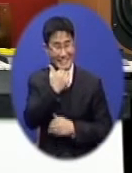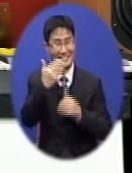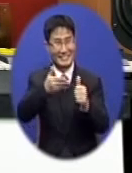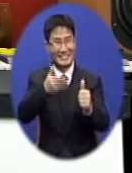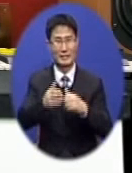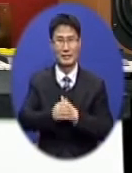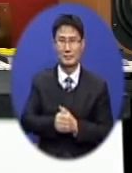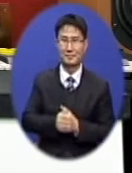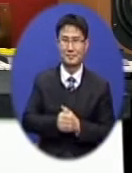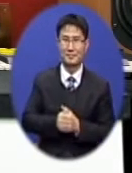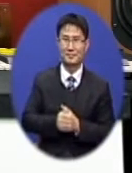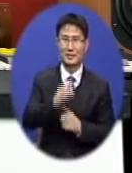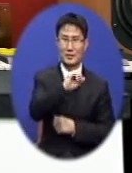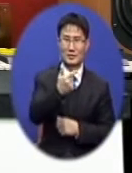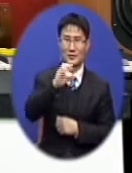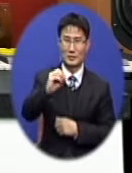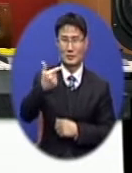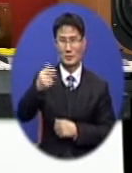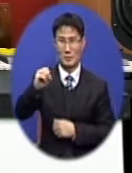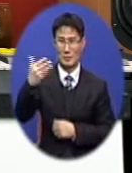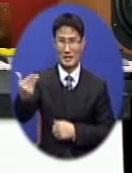주시고요. 자,